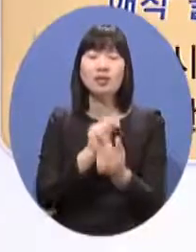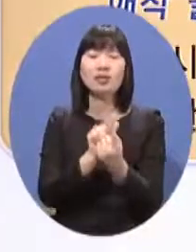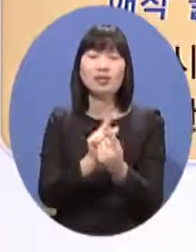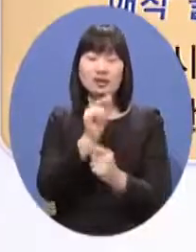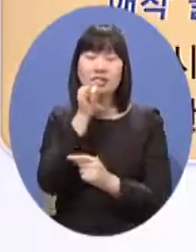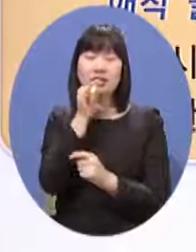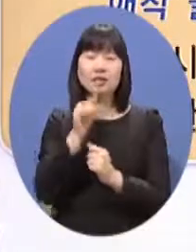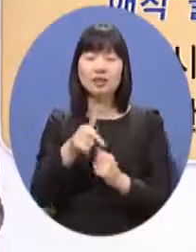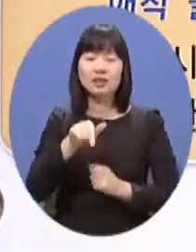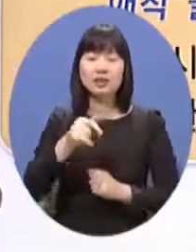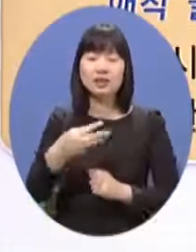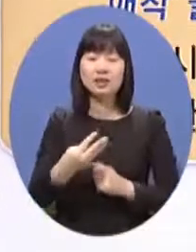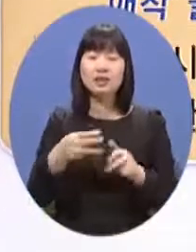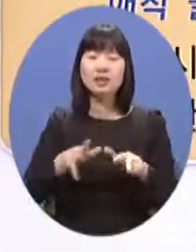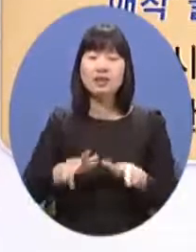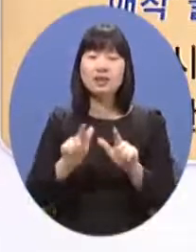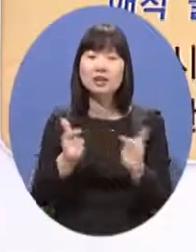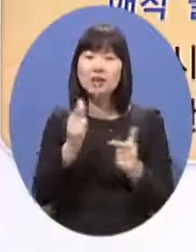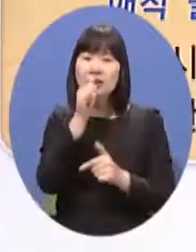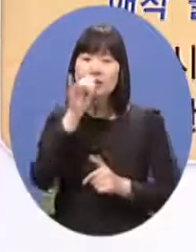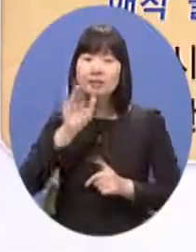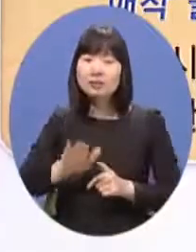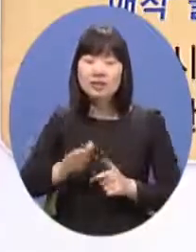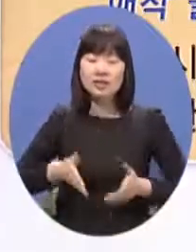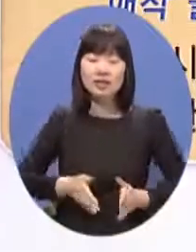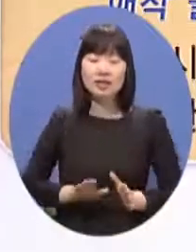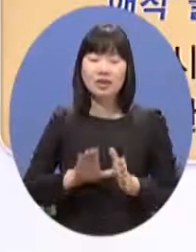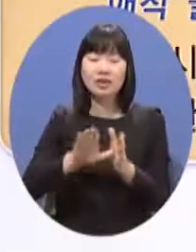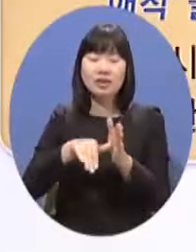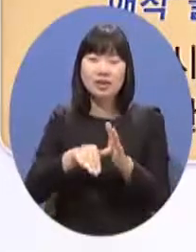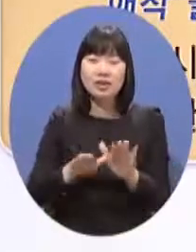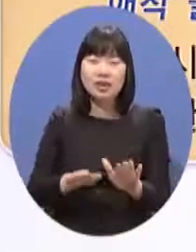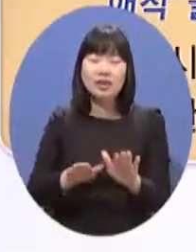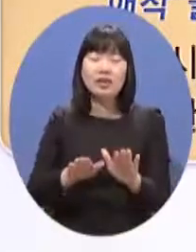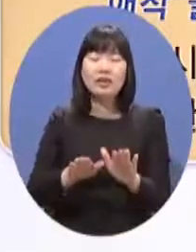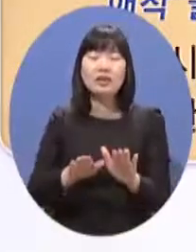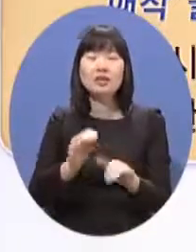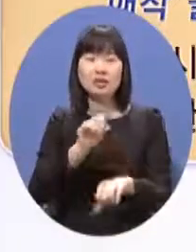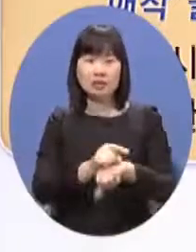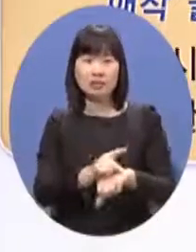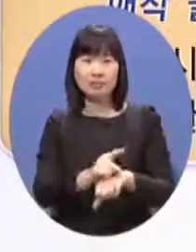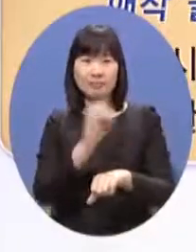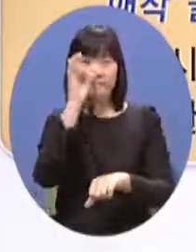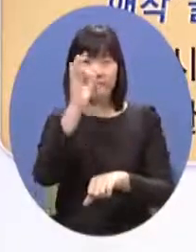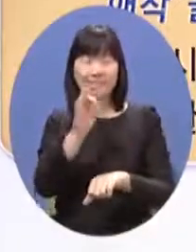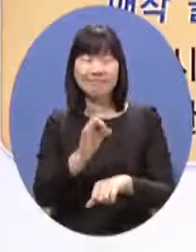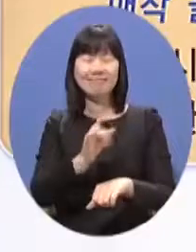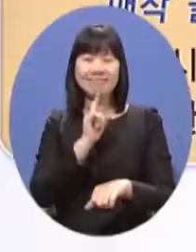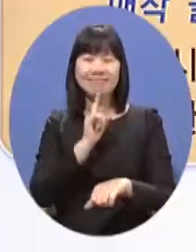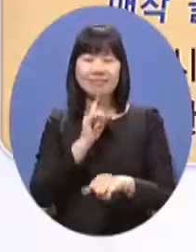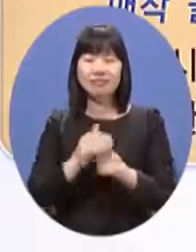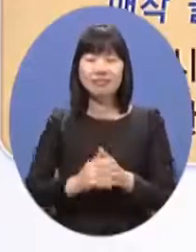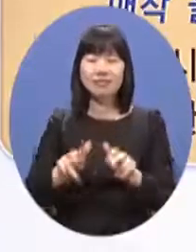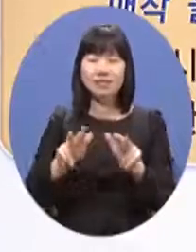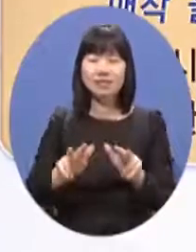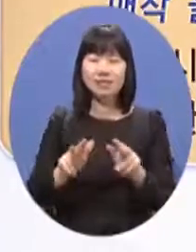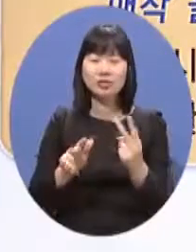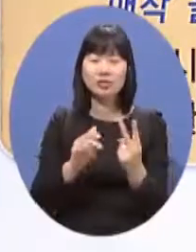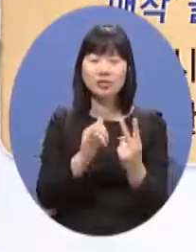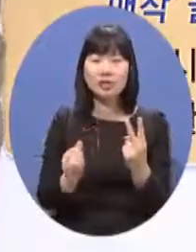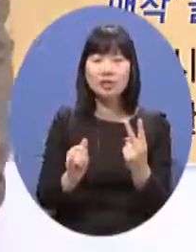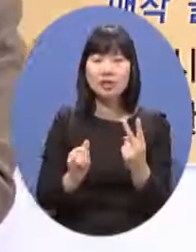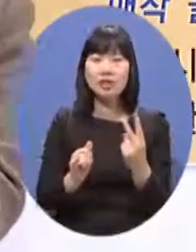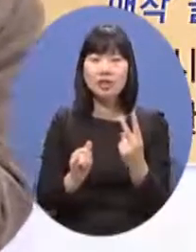예. 기질에는 이제 여러 가지가 있는데 기질은 그냥 태어날 때 타고 태어난 성격이라고 보시면 돼요. 네. 지금 두 분이